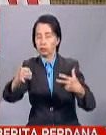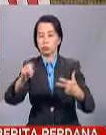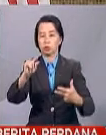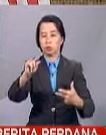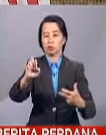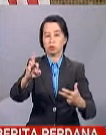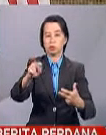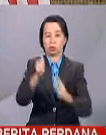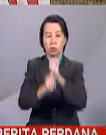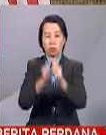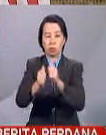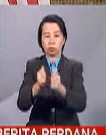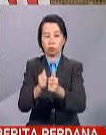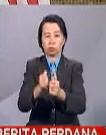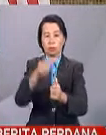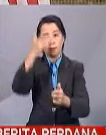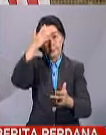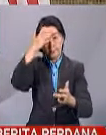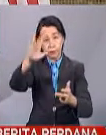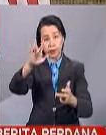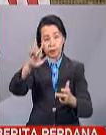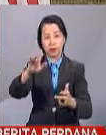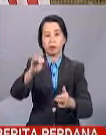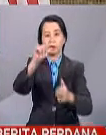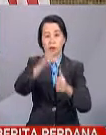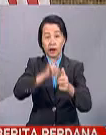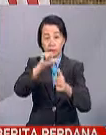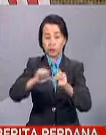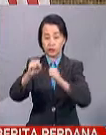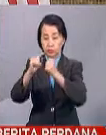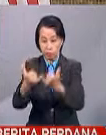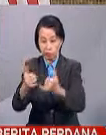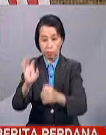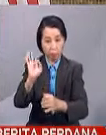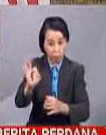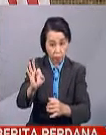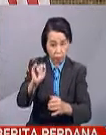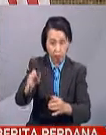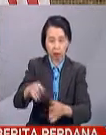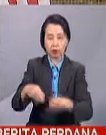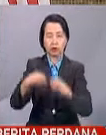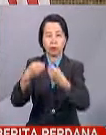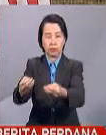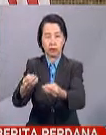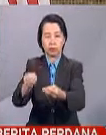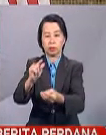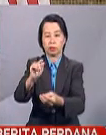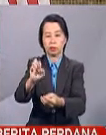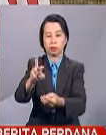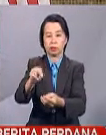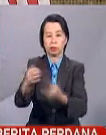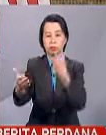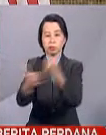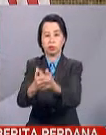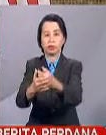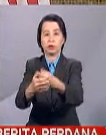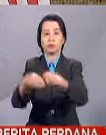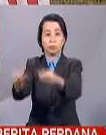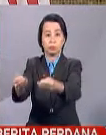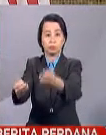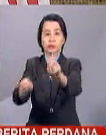ground otomasi pintar dimana setiap Serikat yang layak akan di mageran sehingga satu